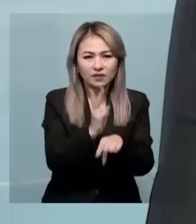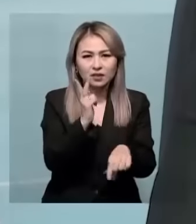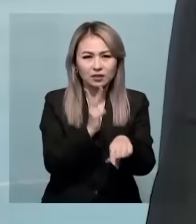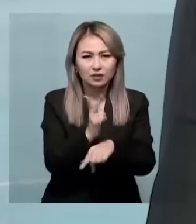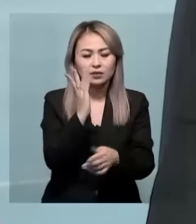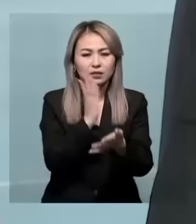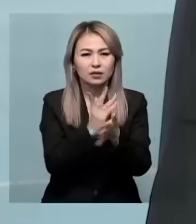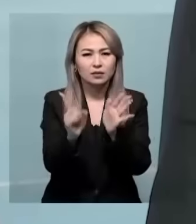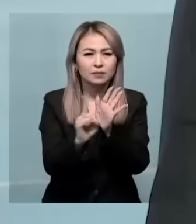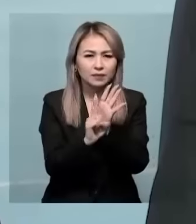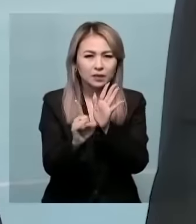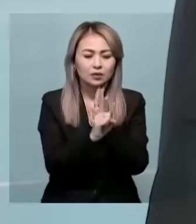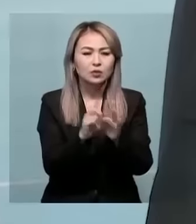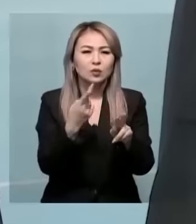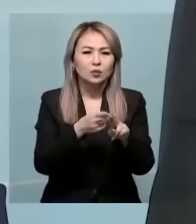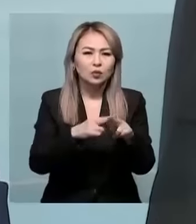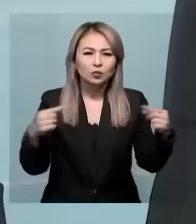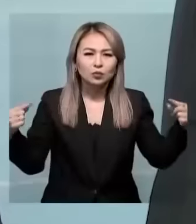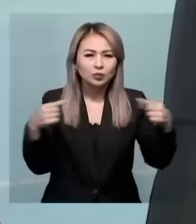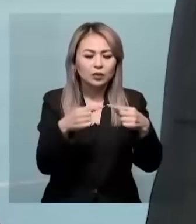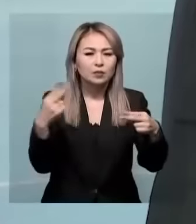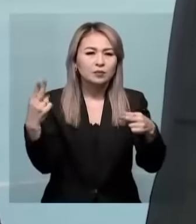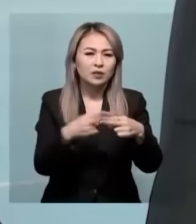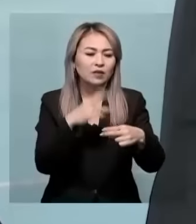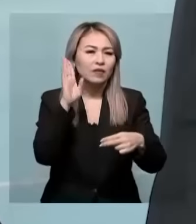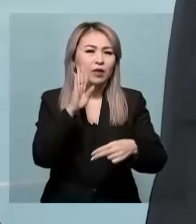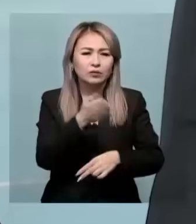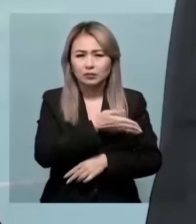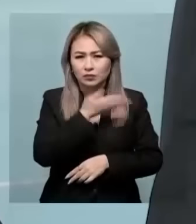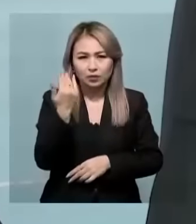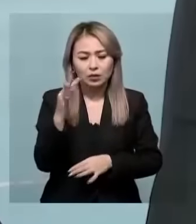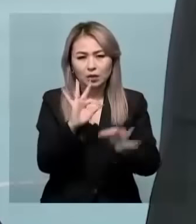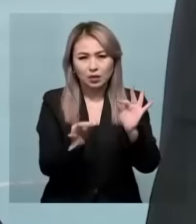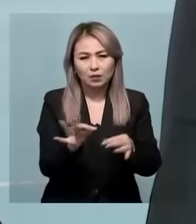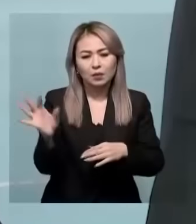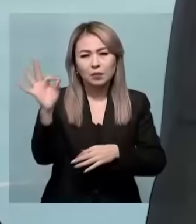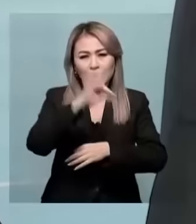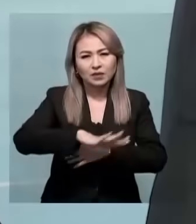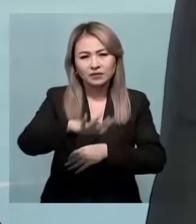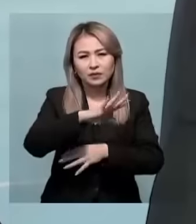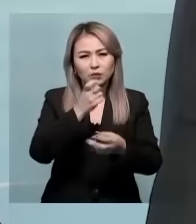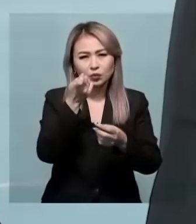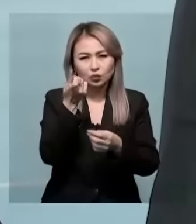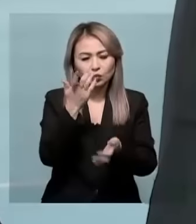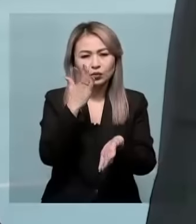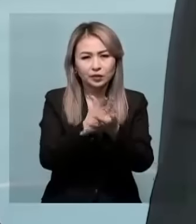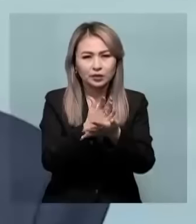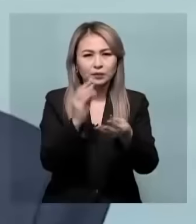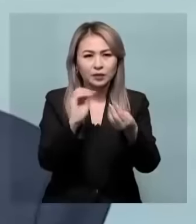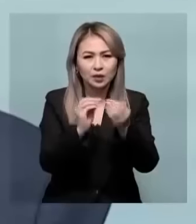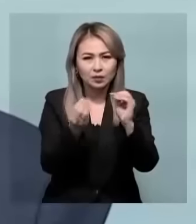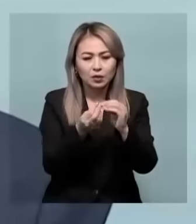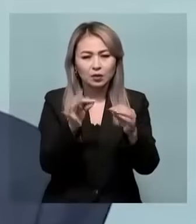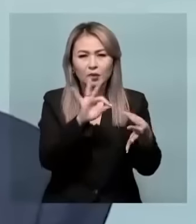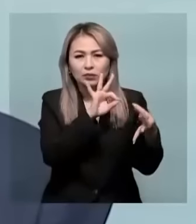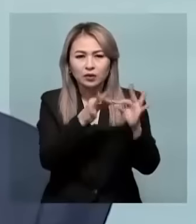жерлер бар. Сондықтан да нақты қазір сусыз отыр деп айта алмаймыз. Ана жаңа батыс жеке ауданында шамалы шектеулер болып жатыр. Ол жерде